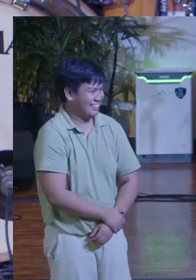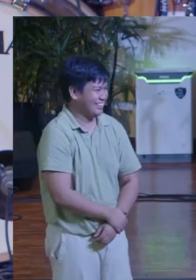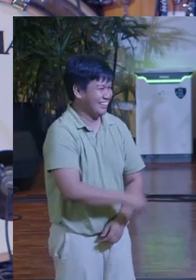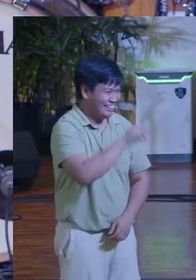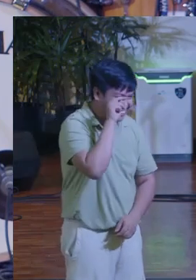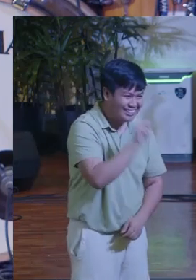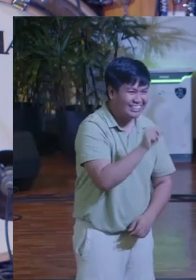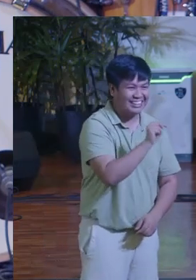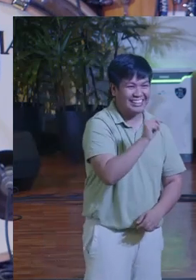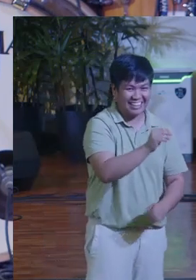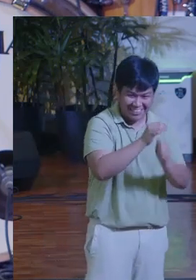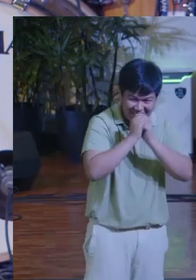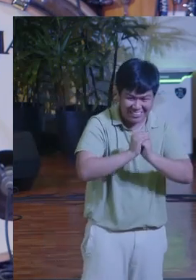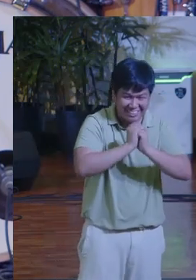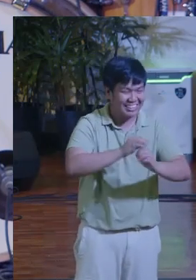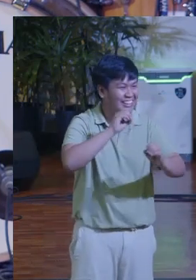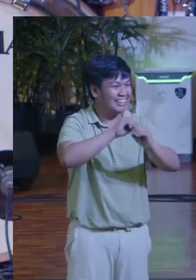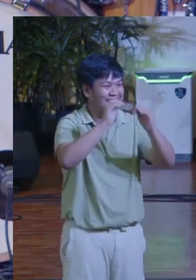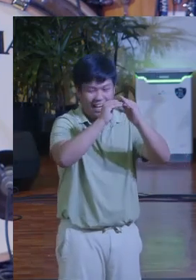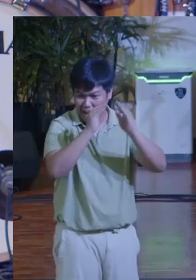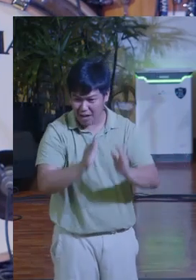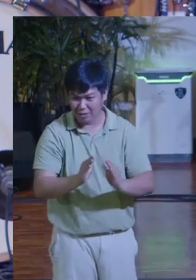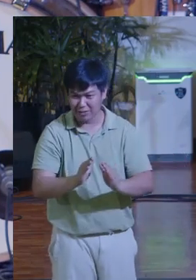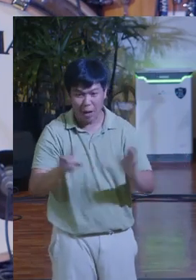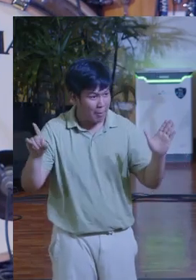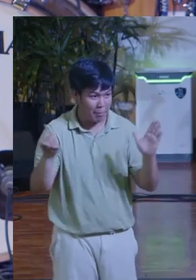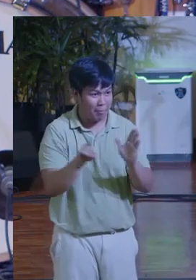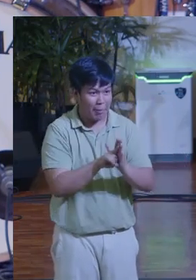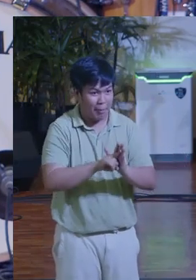worship service sa aming bahay.